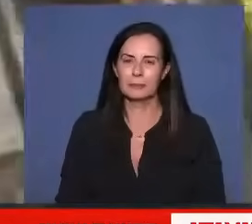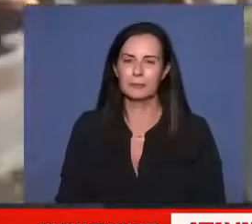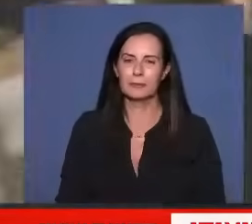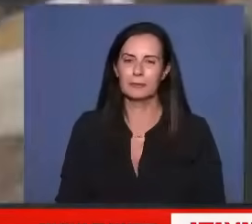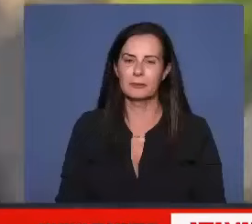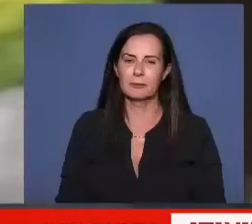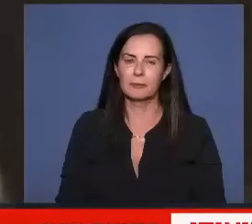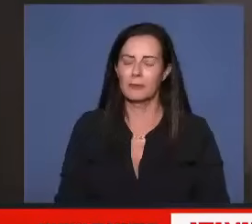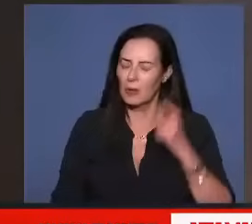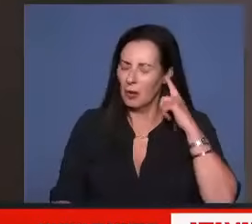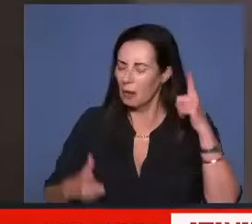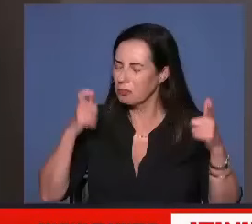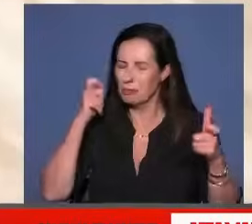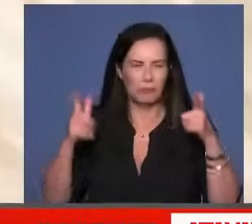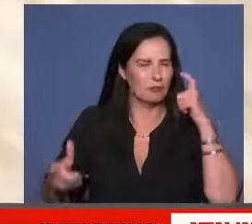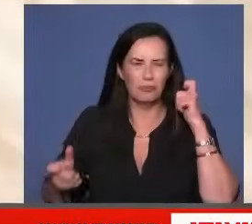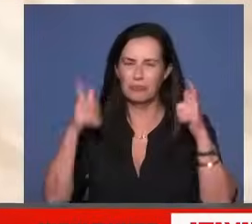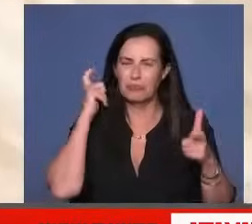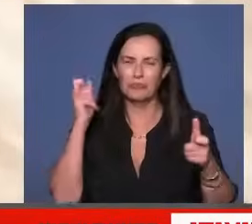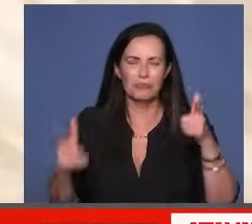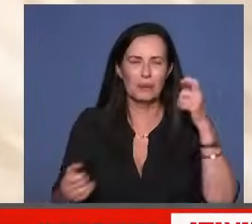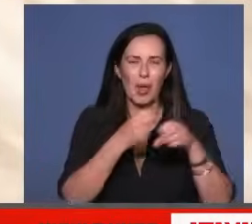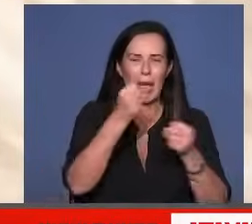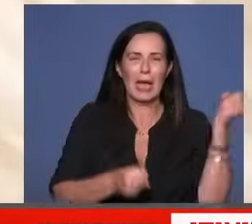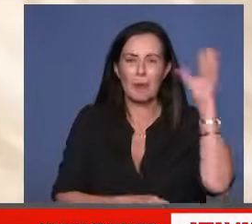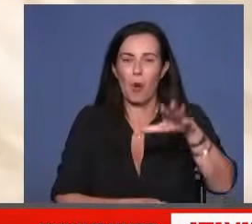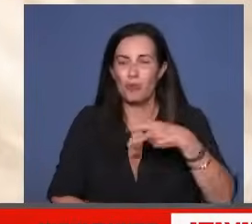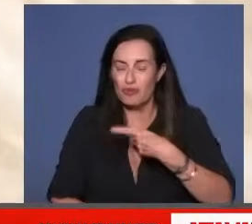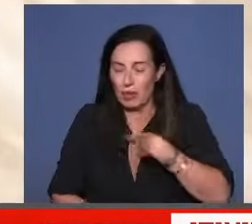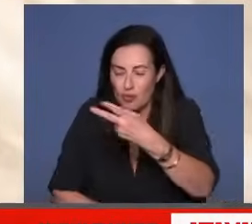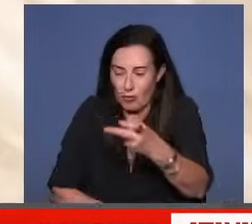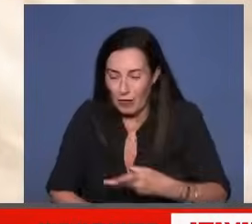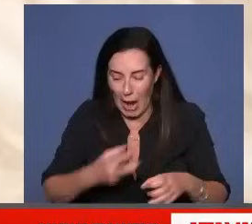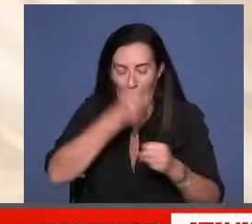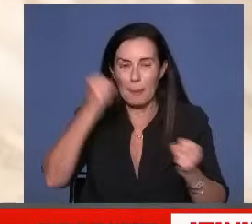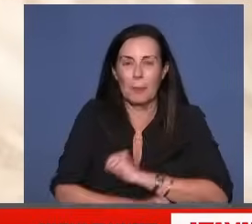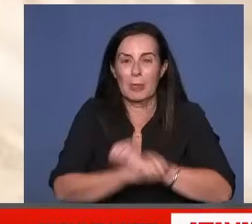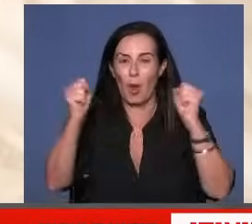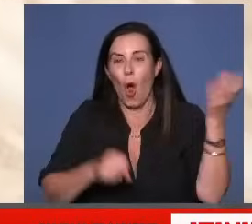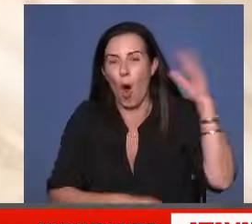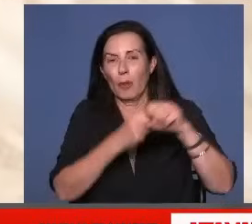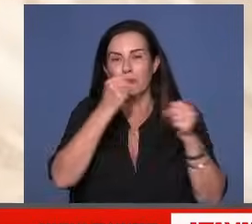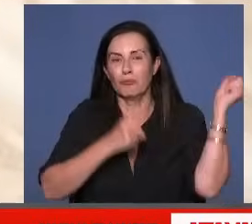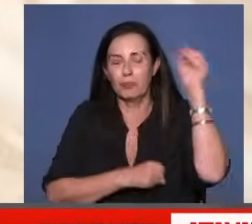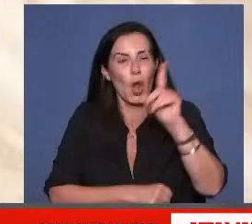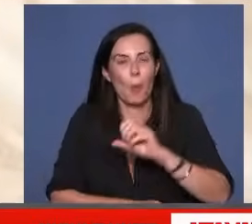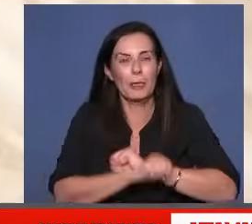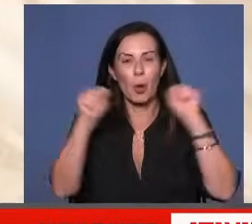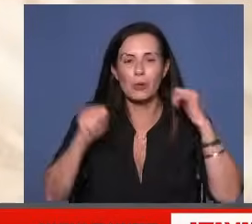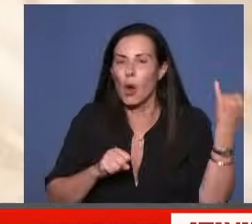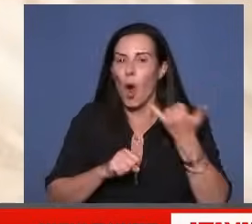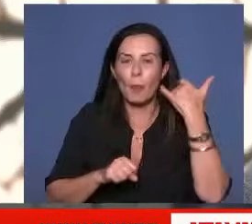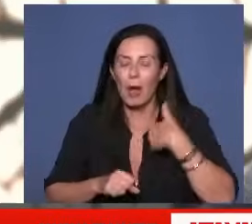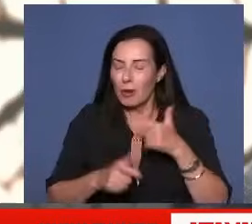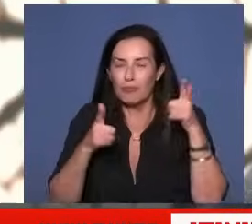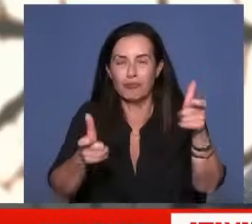כדורים שורקים מימין ומשמאל, זורקים עלינו רימון, אני ואליה נשכבים, הרימון מתפוצץ, זורקים עלינו עוד רימון, הרימון לא מתפוצץ, כל הזמן הזה אנחנו בעצם